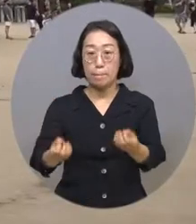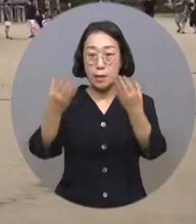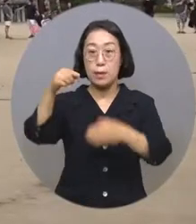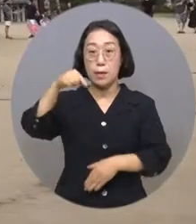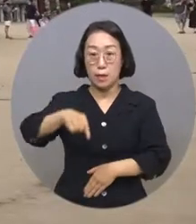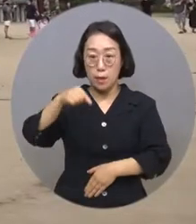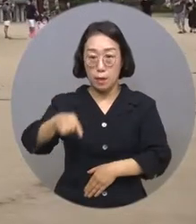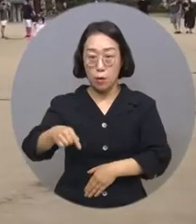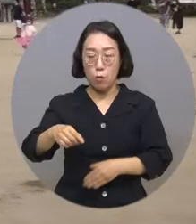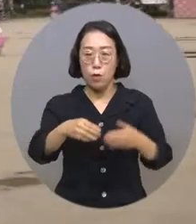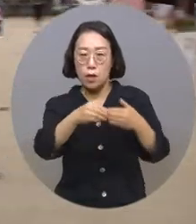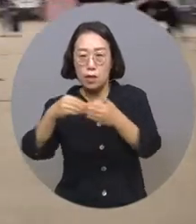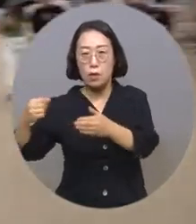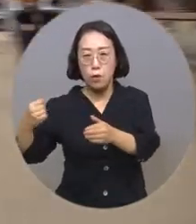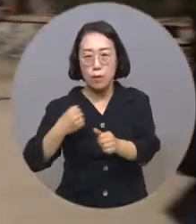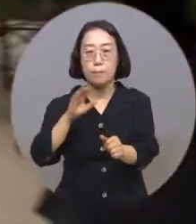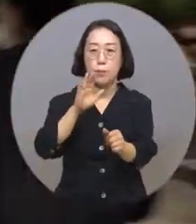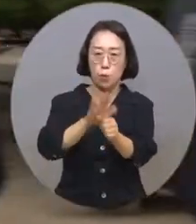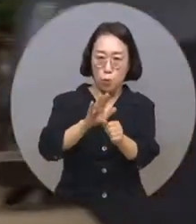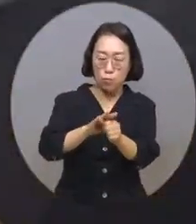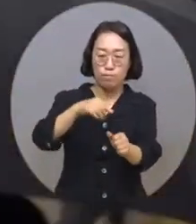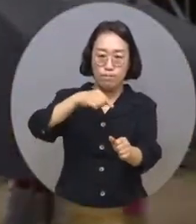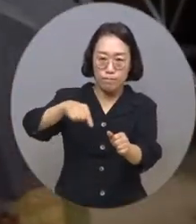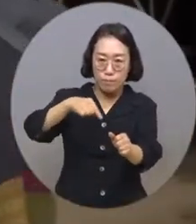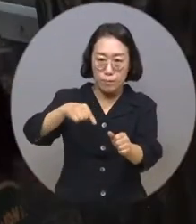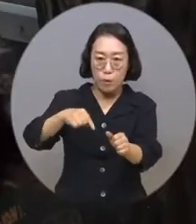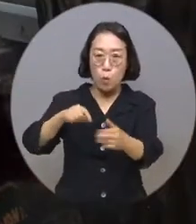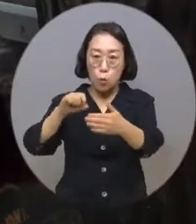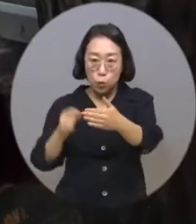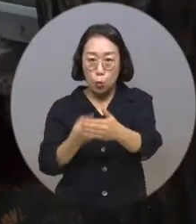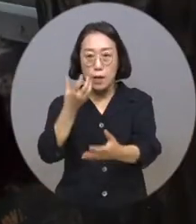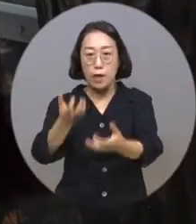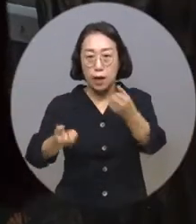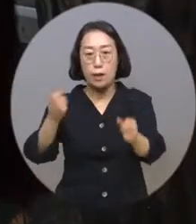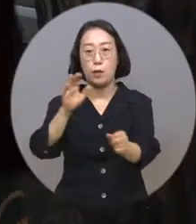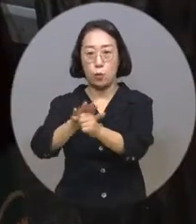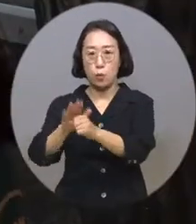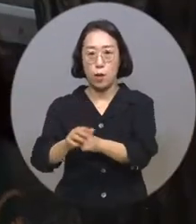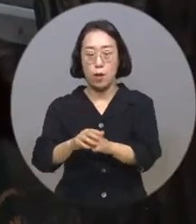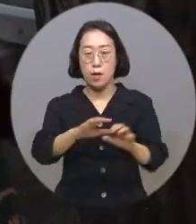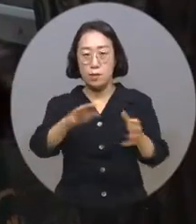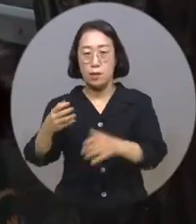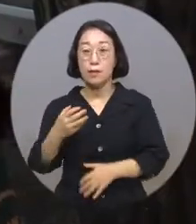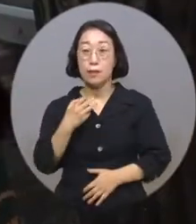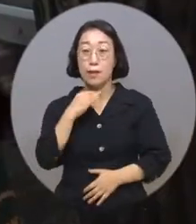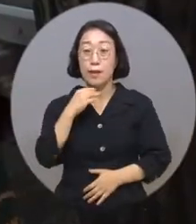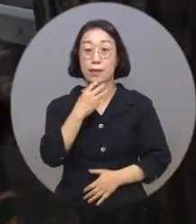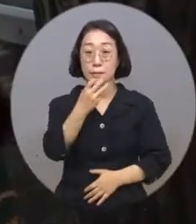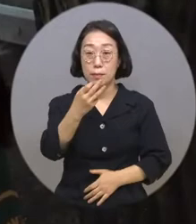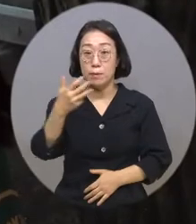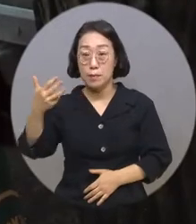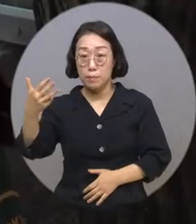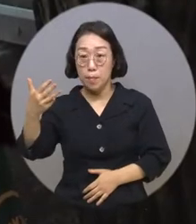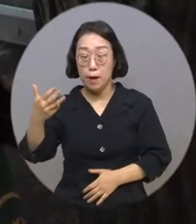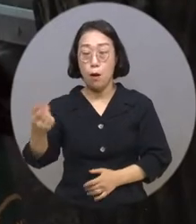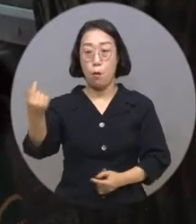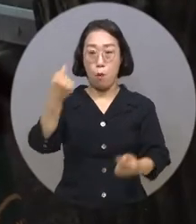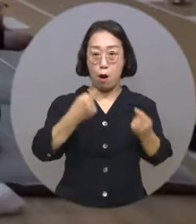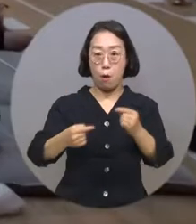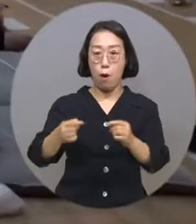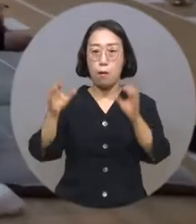청소년들의 리더십 함양을 위한 몰입 체험과 동기부여를 위해서 전 세계 13세에서 18세 사이의 청소년을 대상으로